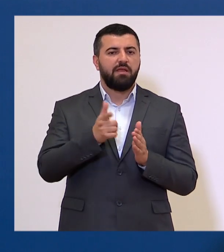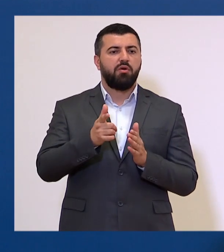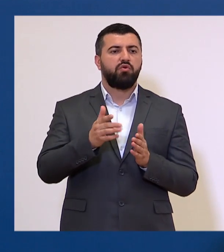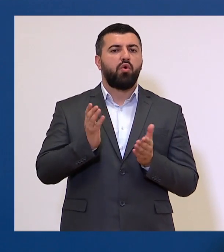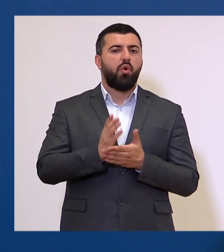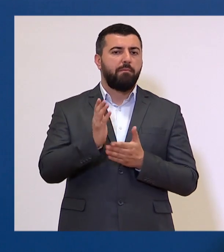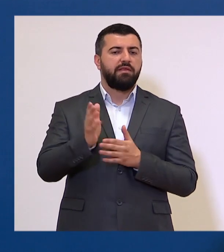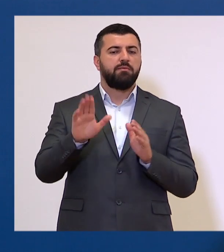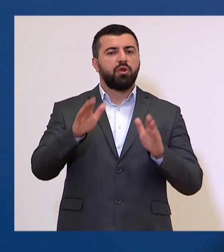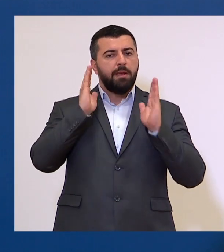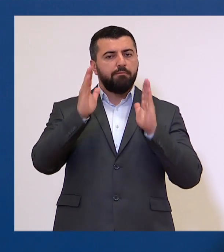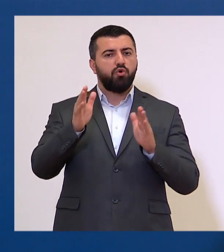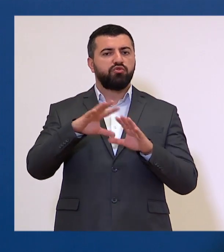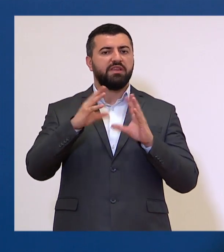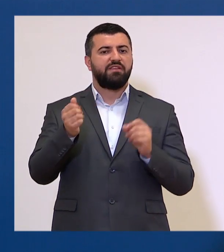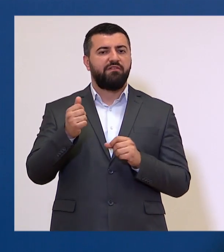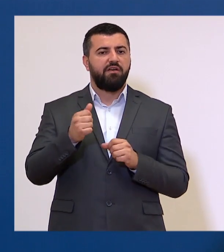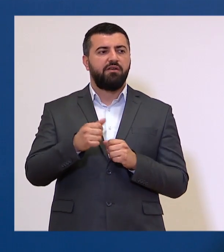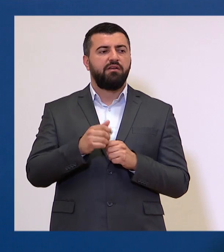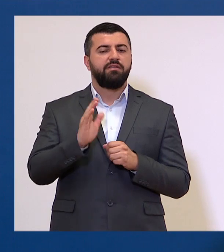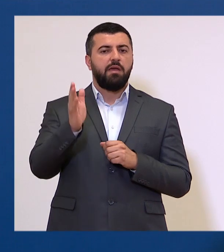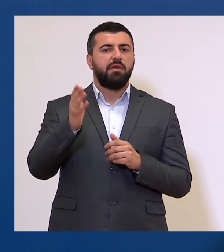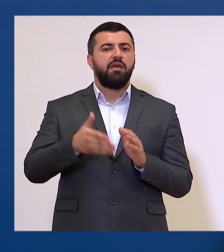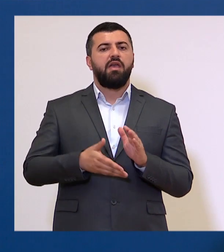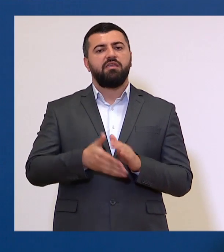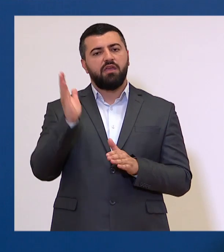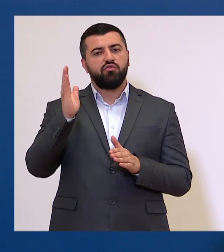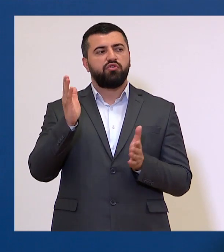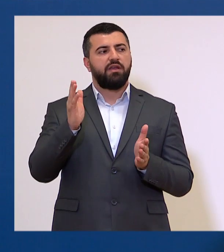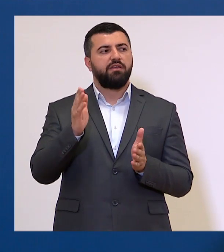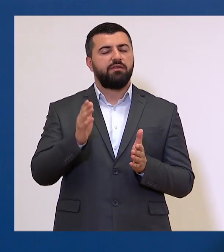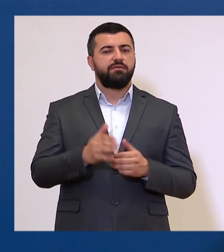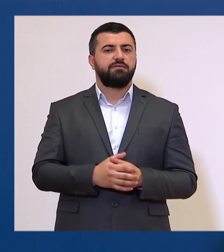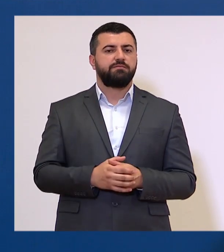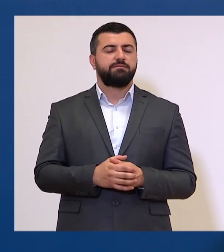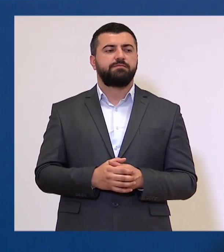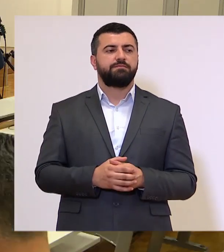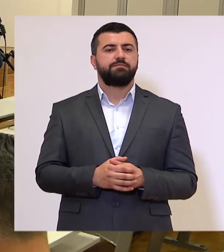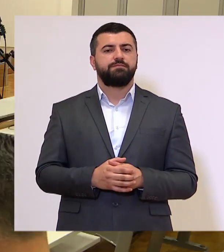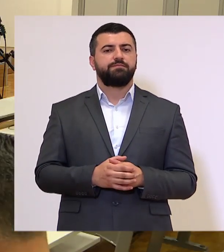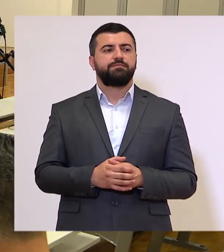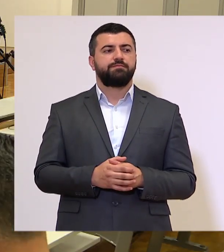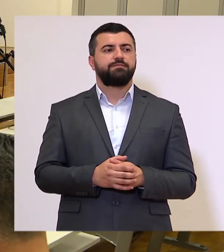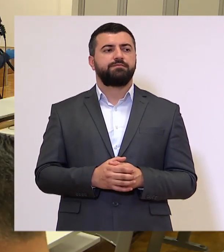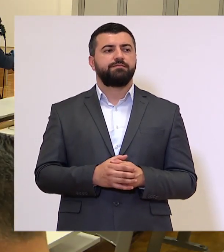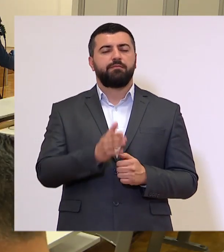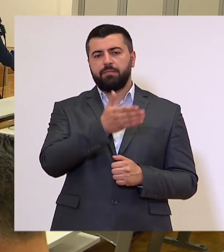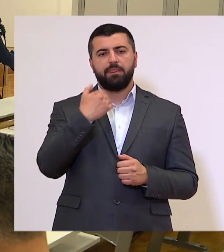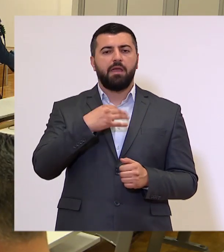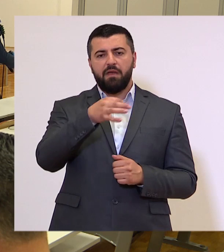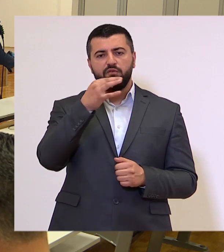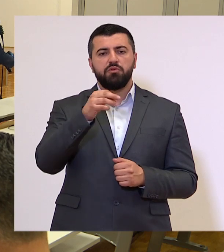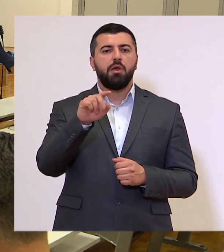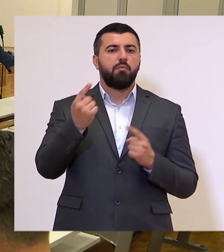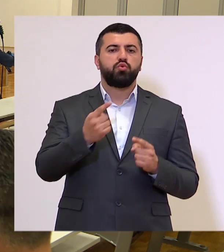opet će morati da poštuju sve one procedure da bi izišli iz samoizolacije. Nemam podatak da